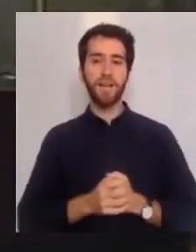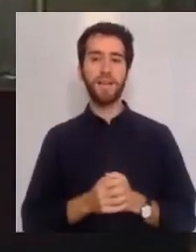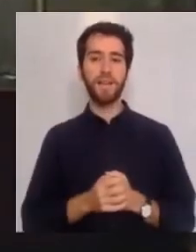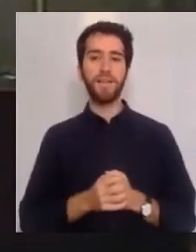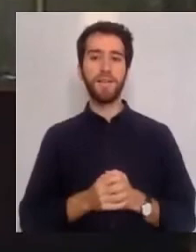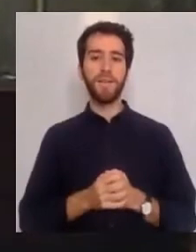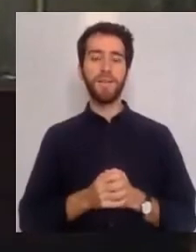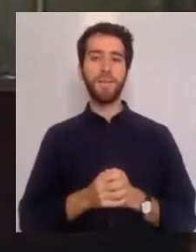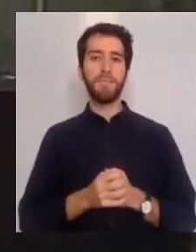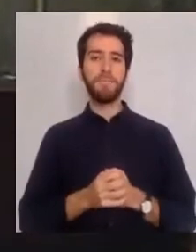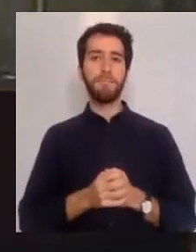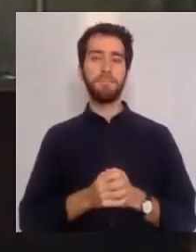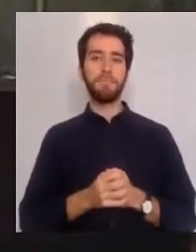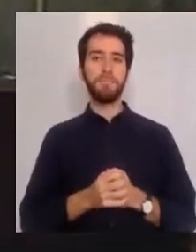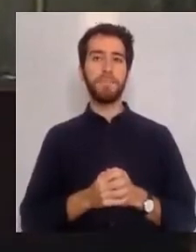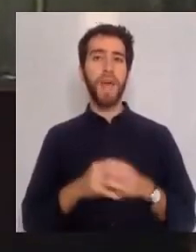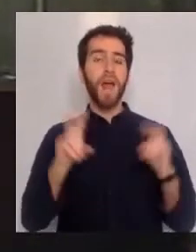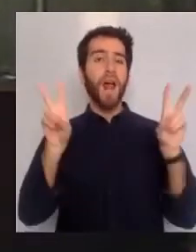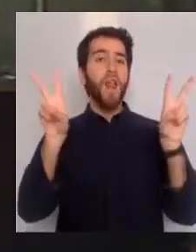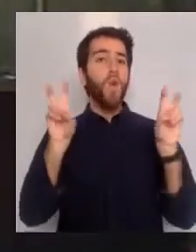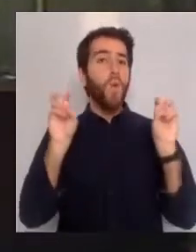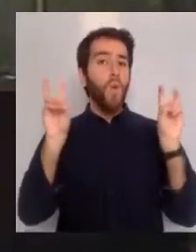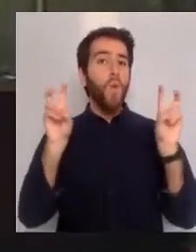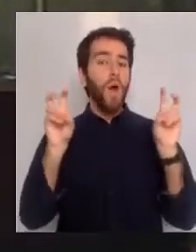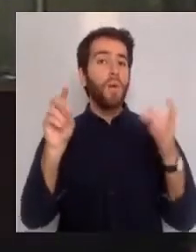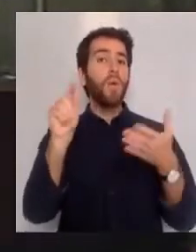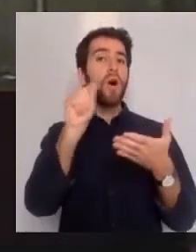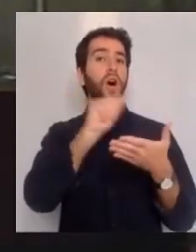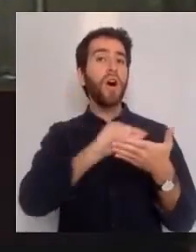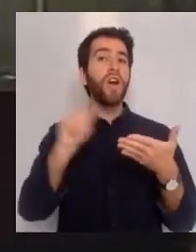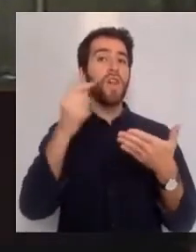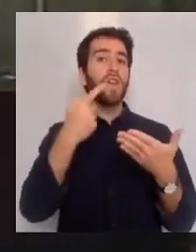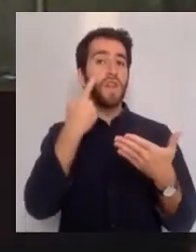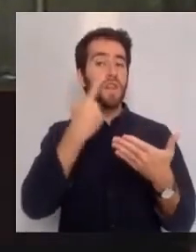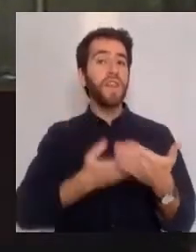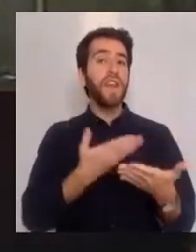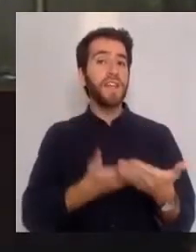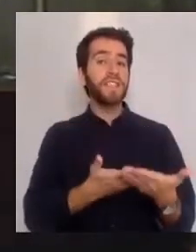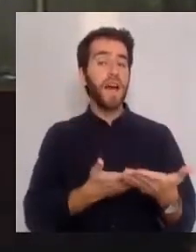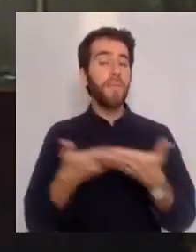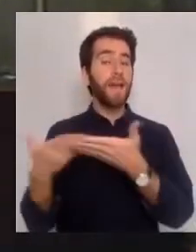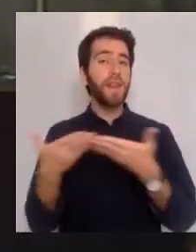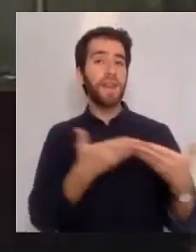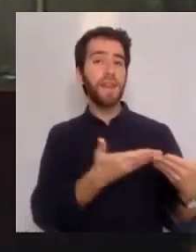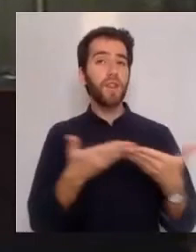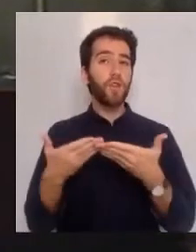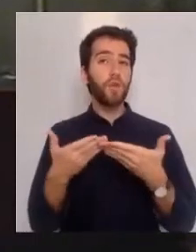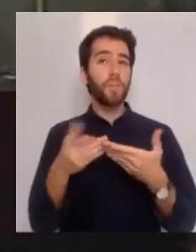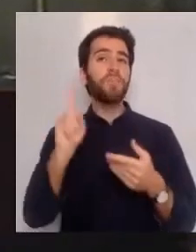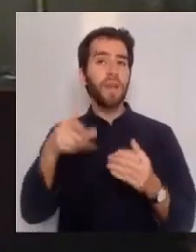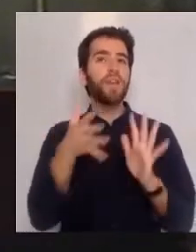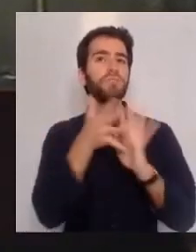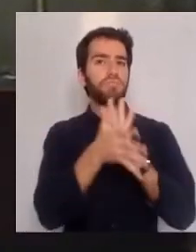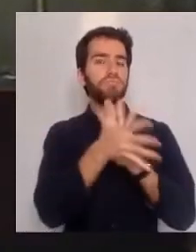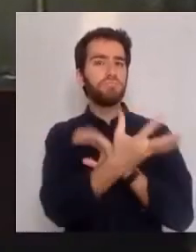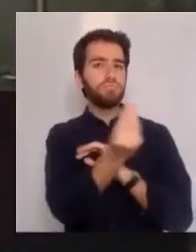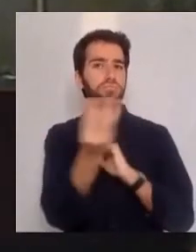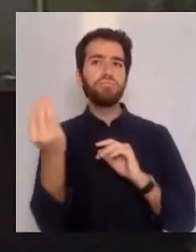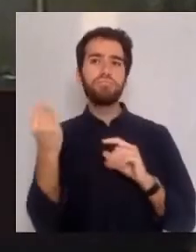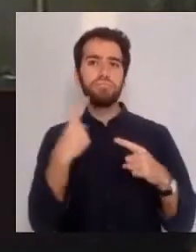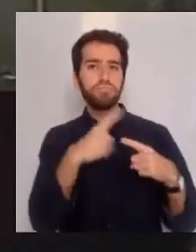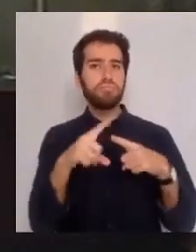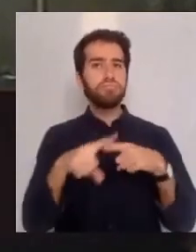El Nou Testament conté altres signes reveladors de la resurrecció de Jesucrist. Un